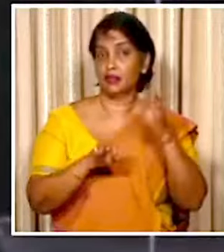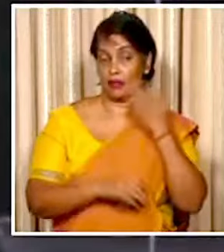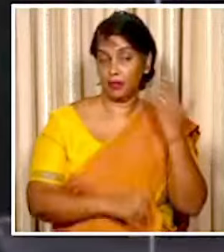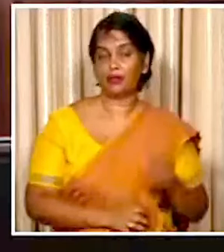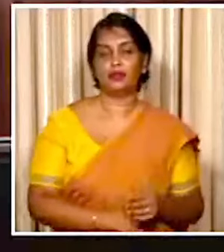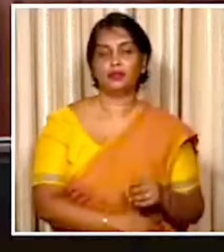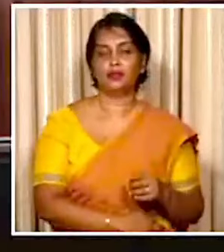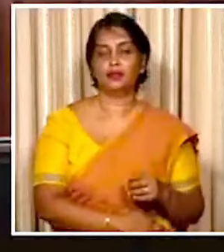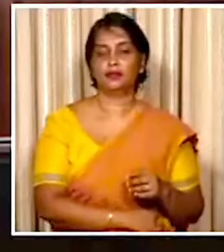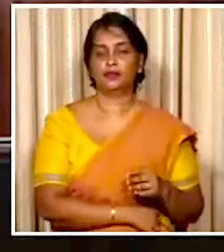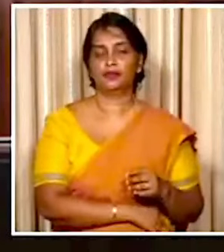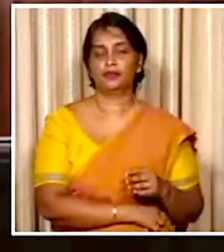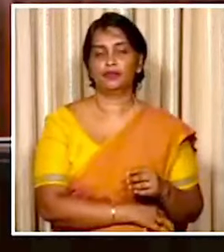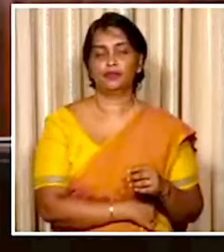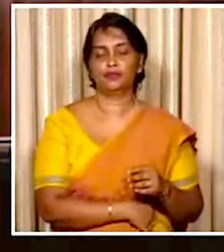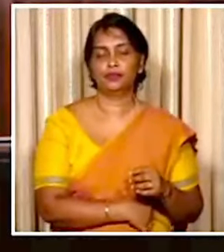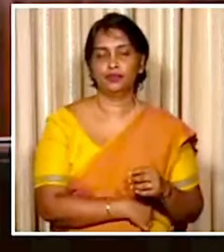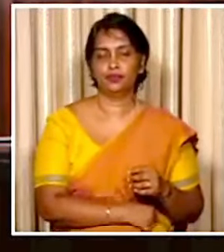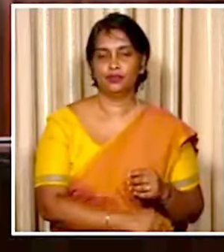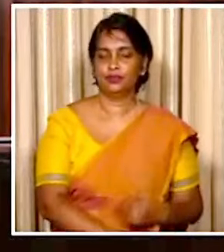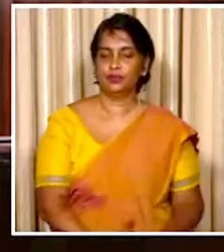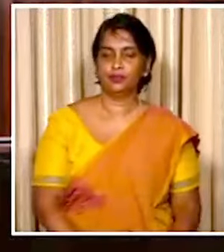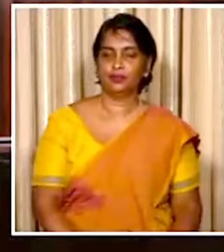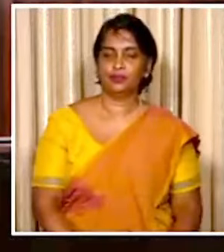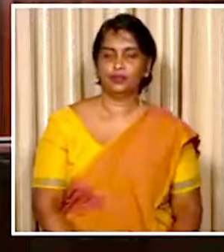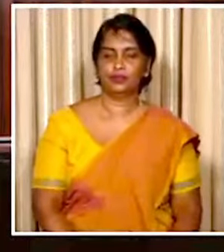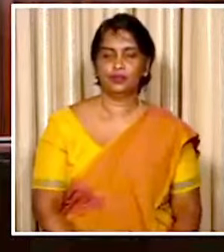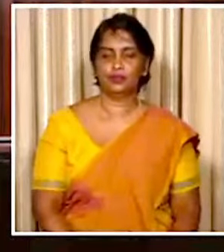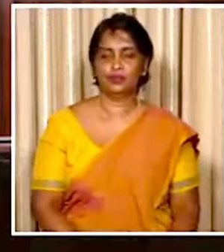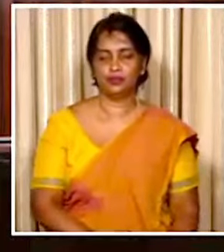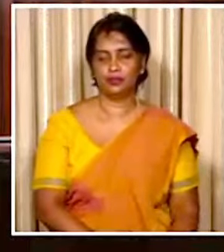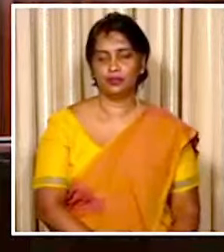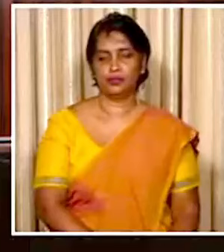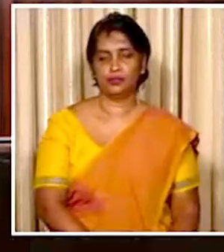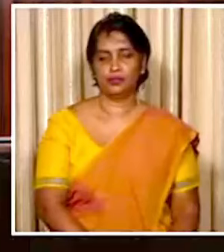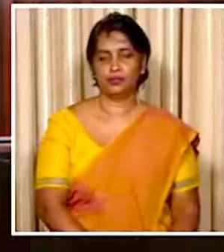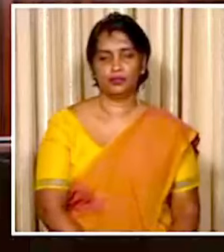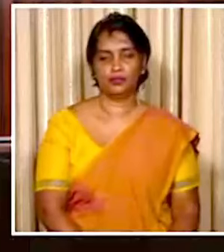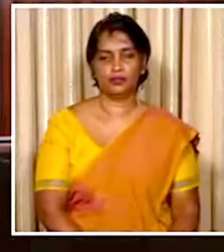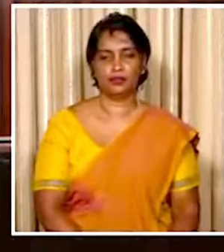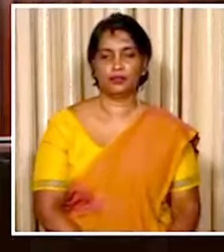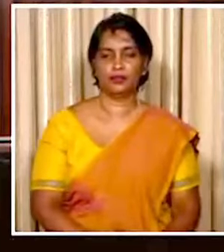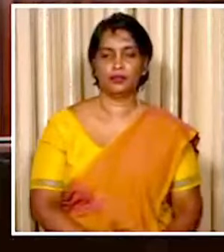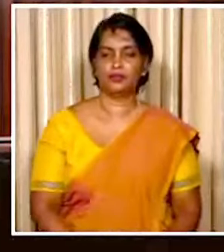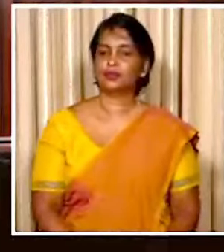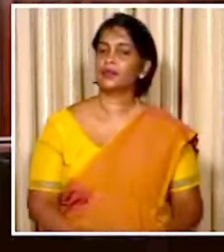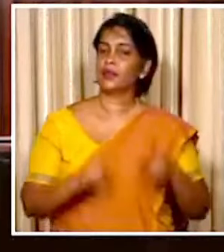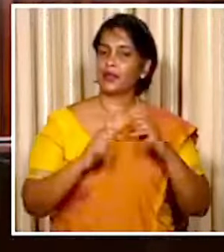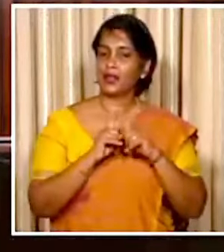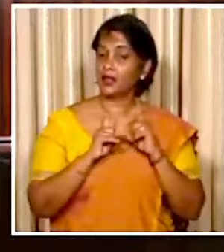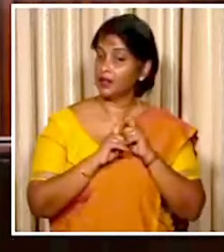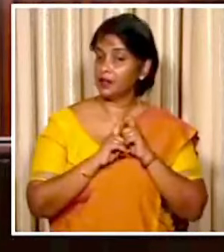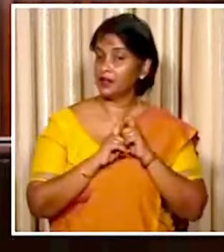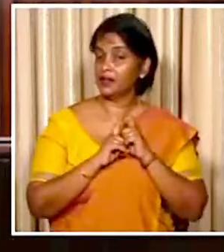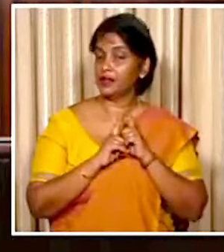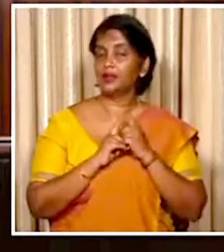නිසා. මේ වලේබඩ මන්ත්‍රීතුමා ඉස්සෙල්ලා ඉල්ලුවේ අධ්‍යාපන ගරු